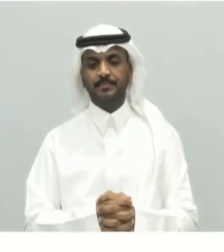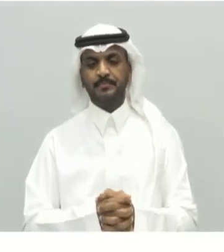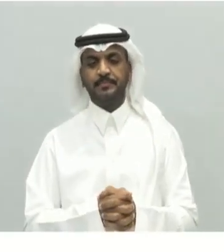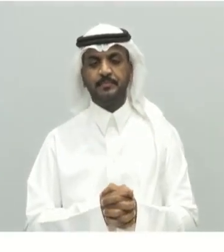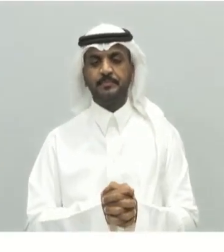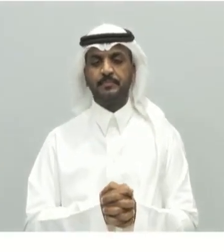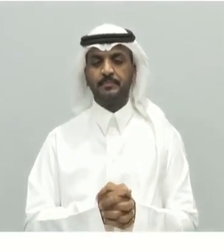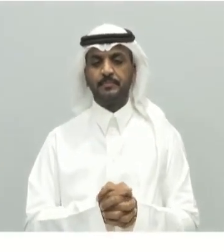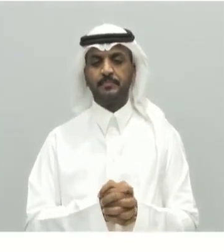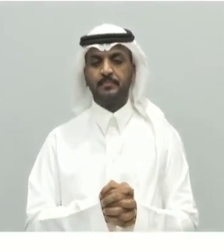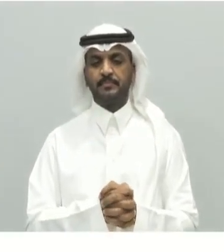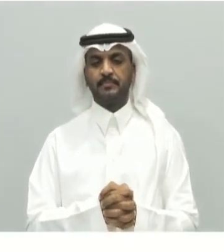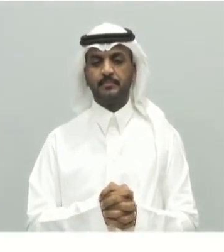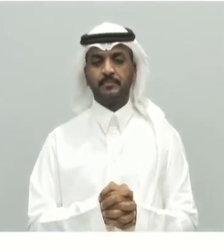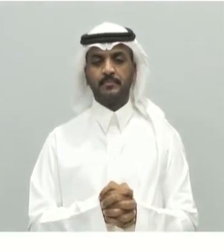اختلاف